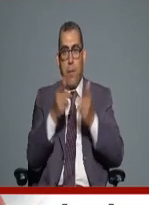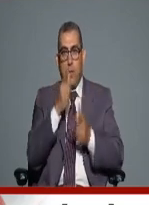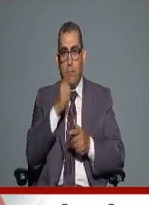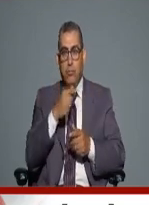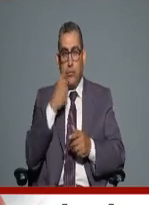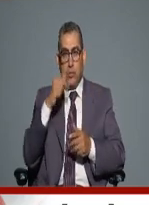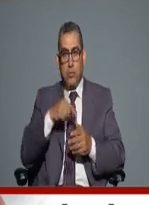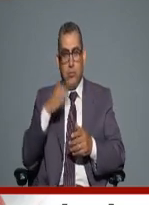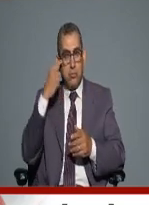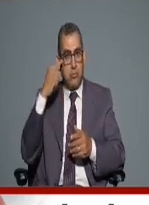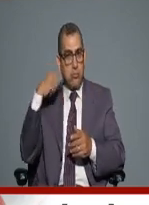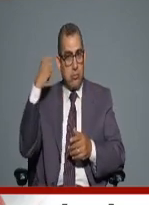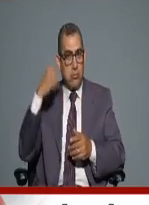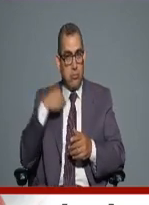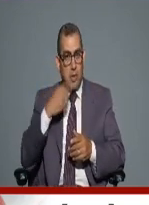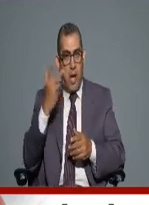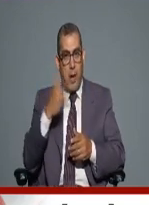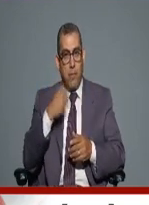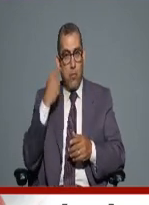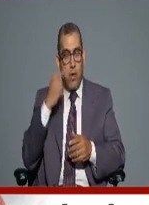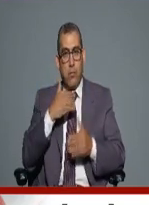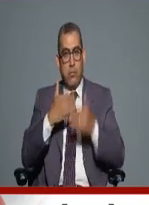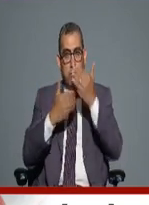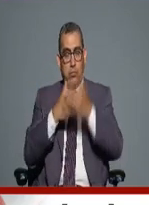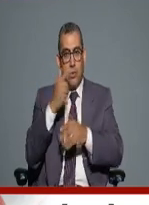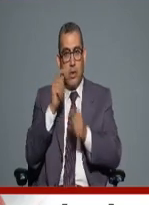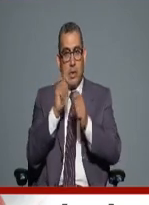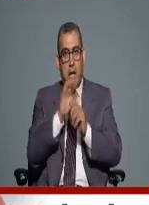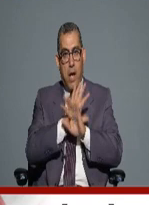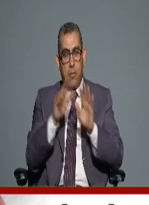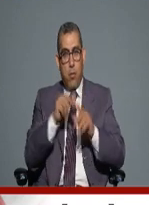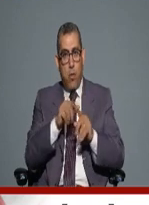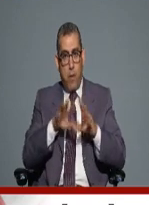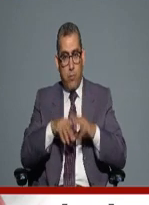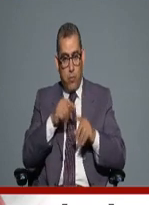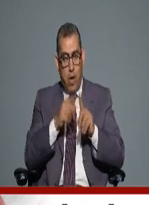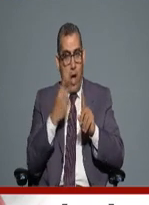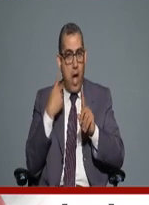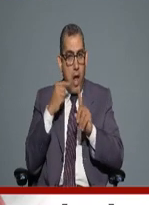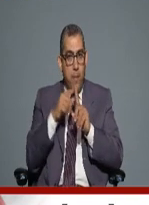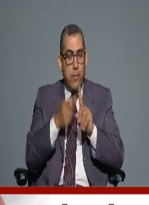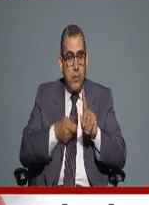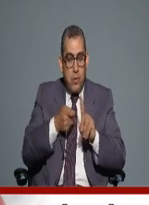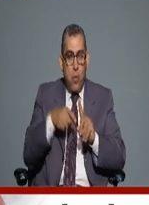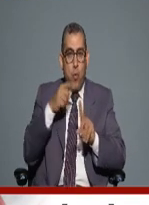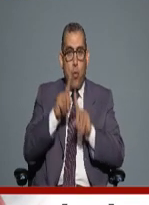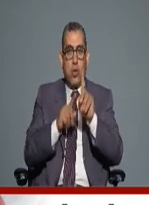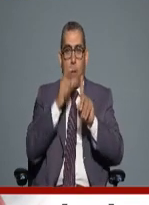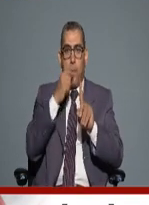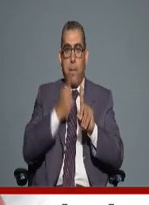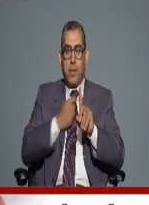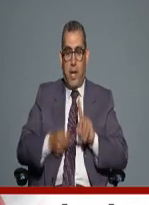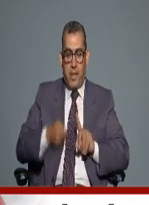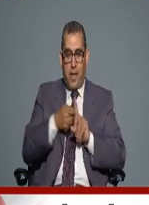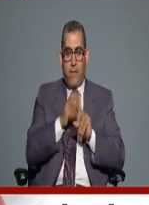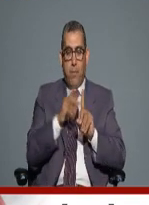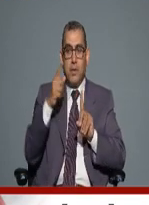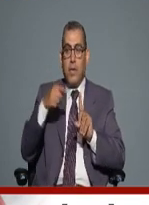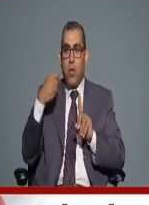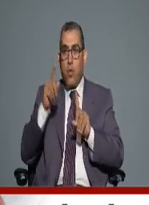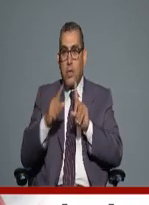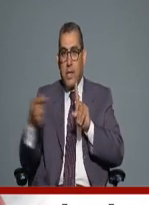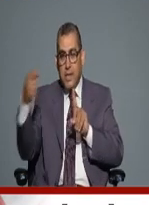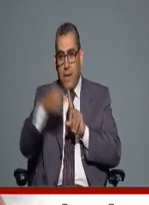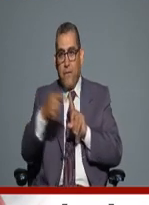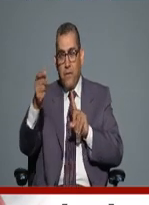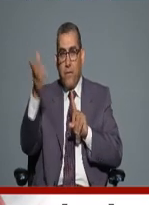حضراتكم تتخيلوا إن هو مثلا نتكلم على مشروعات استصلاح إن هو ده كل ده الرقم اللي صرفته وزارة الموارد المائية والري.